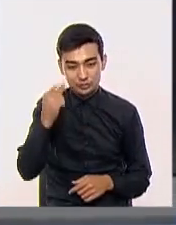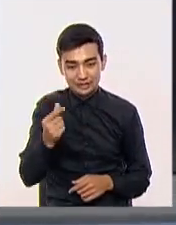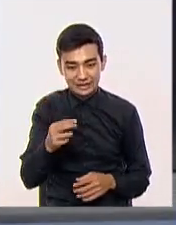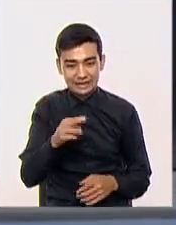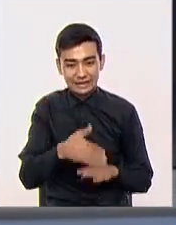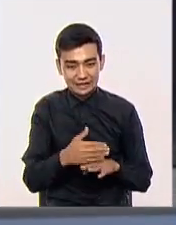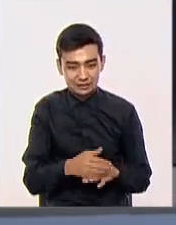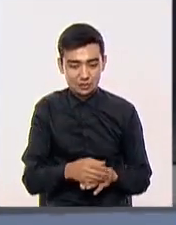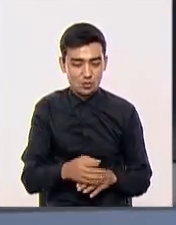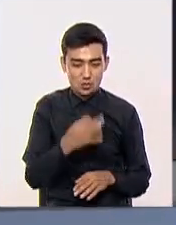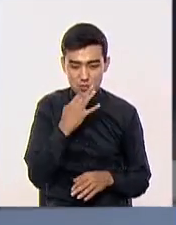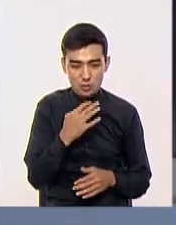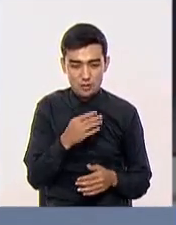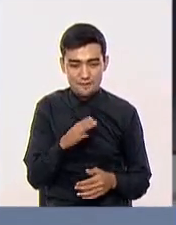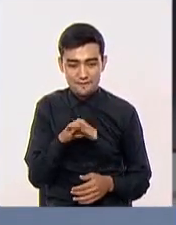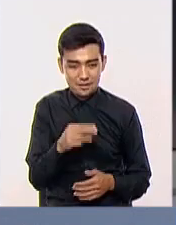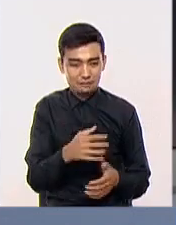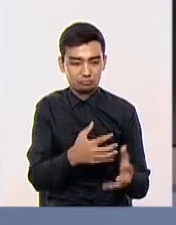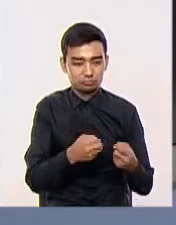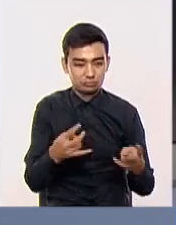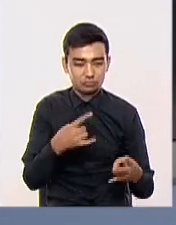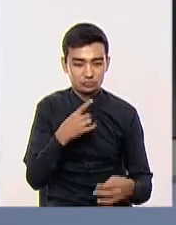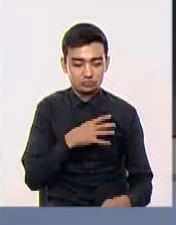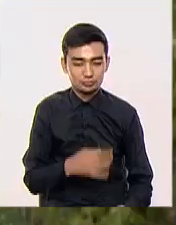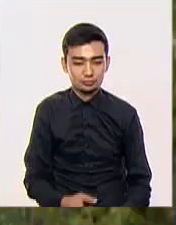қалайда өндіріп алу керек деген пікірде.